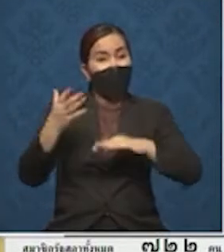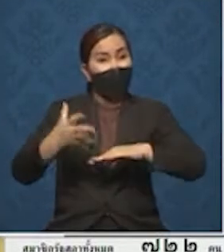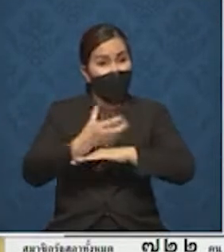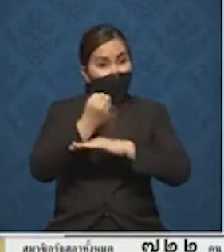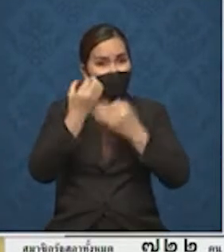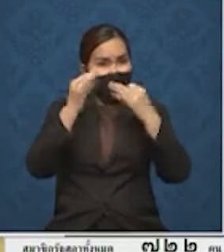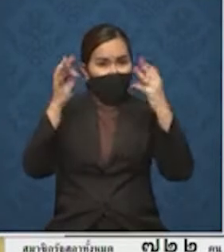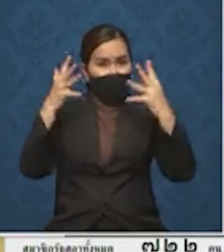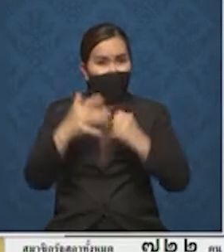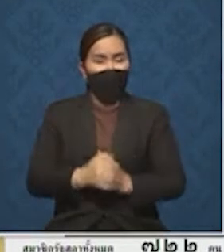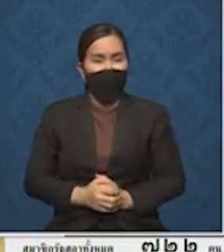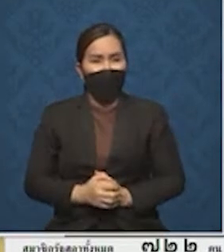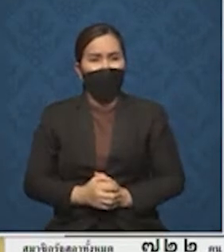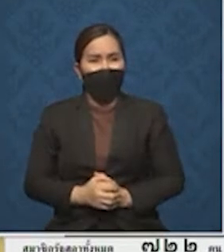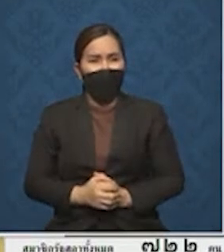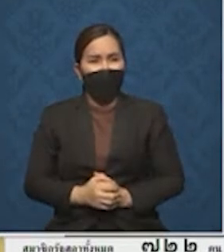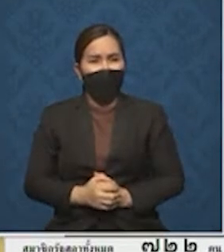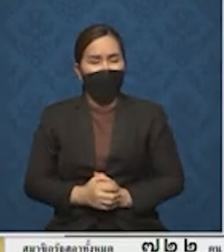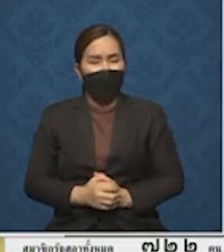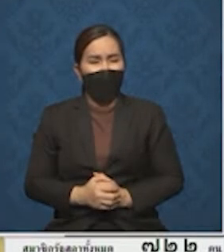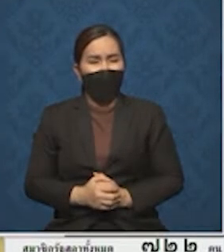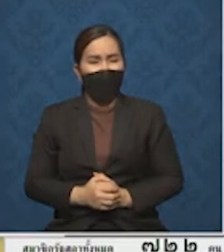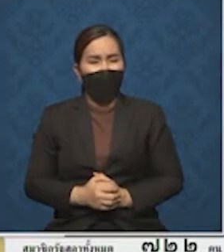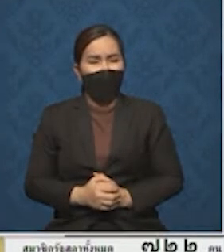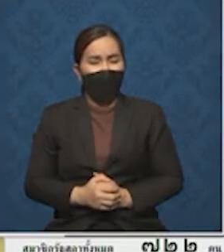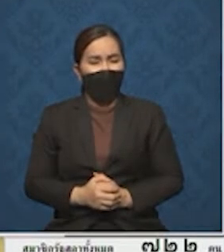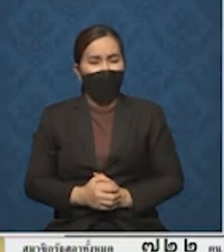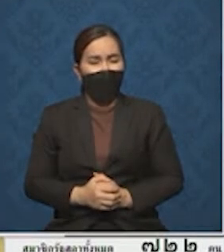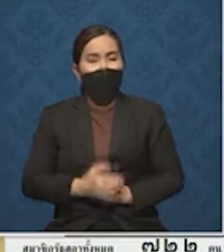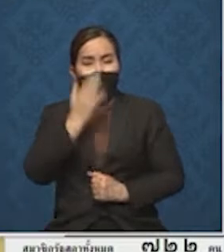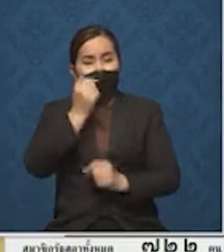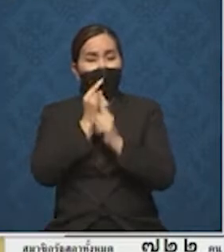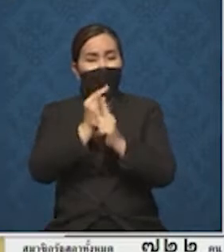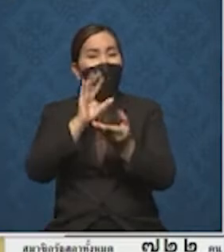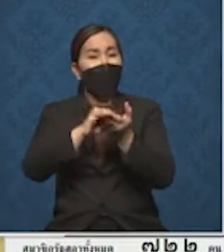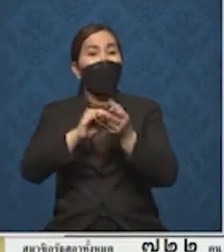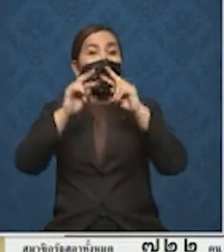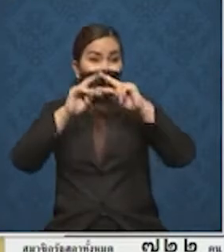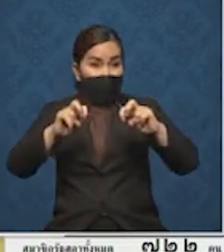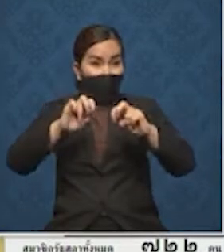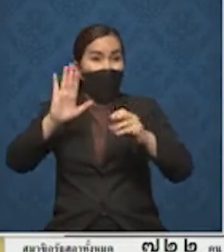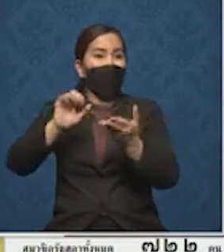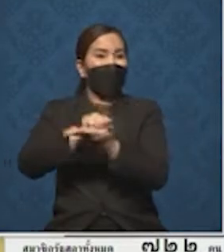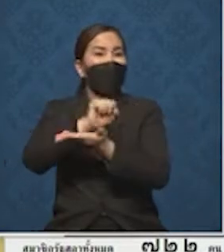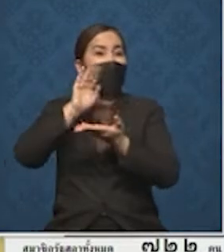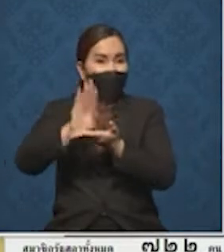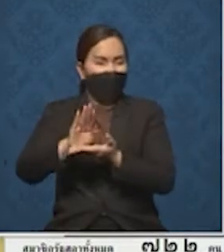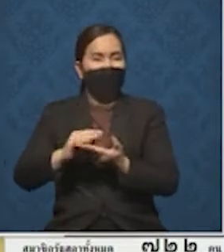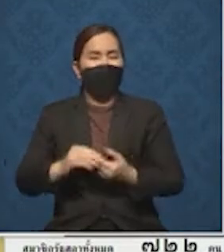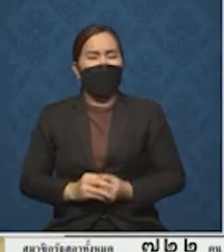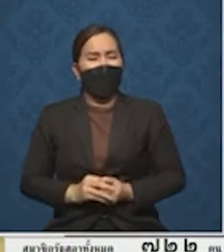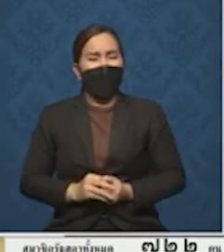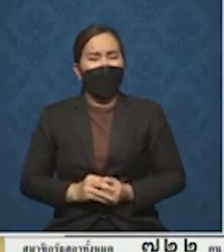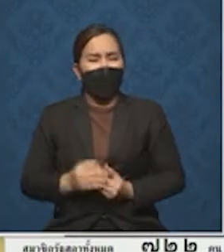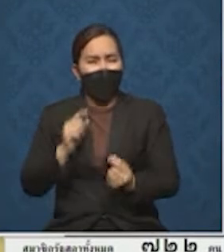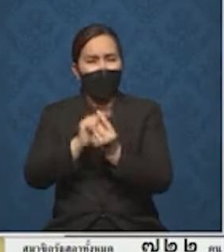ำเพราะท่านจะเหนว่าการวิจัยของสถา kabstat natomiastเมอไม่นานมานี้ก็อ